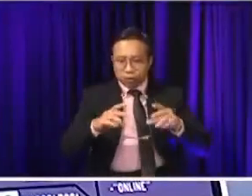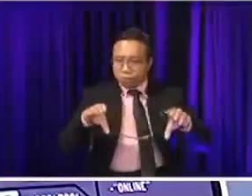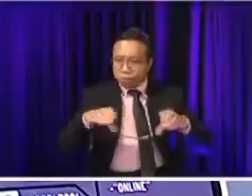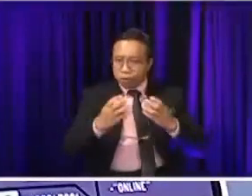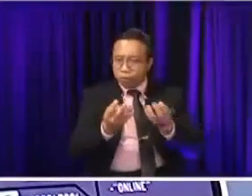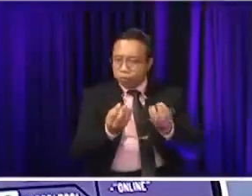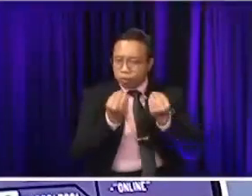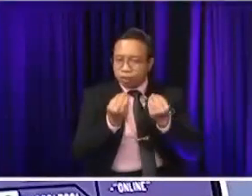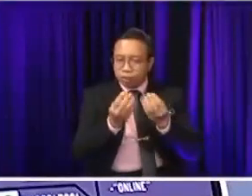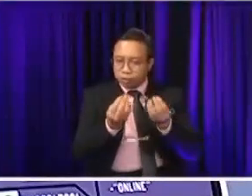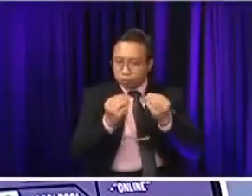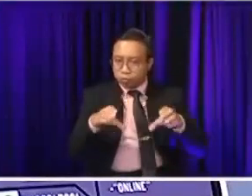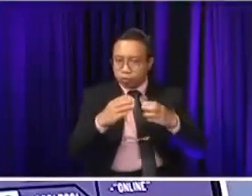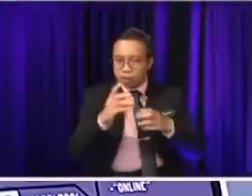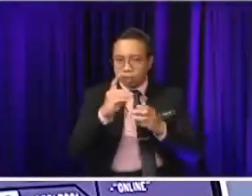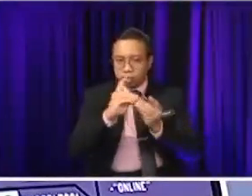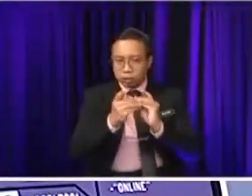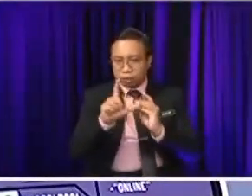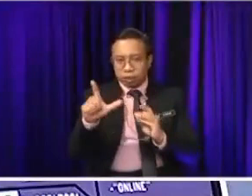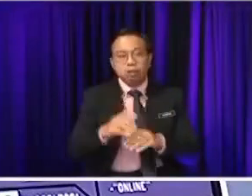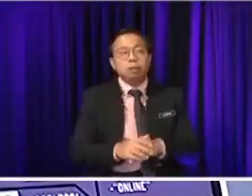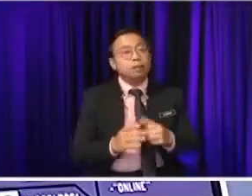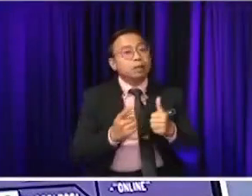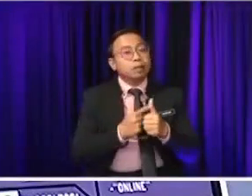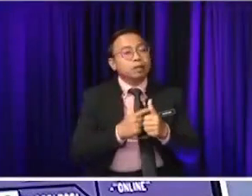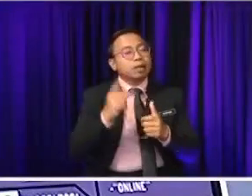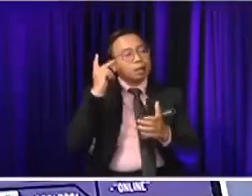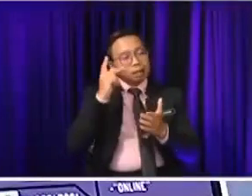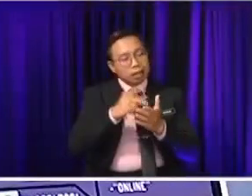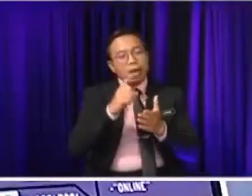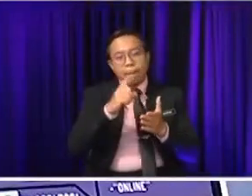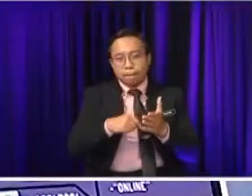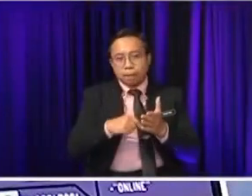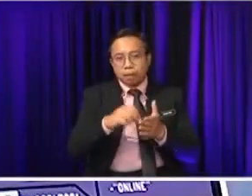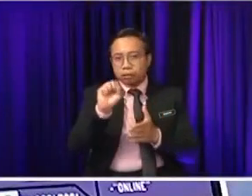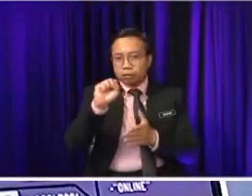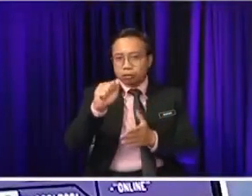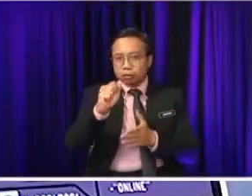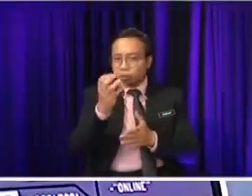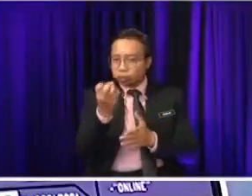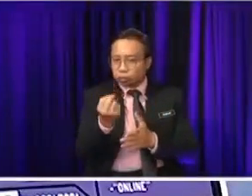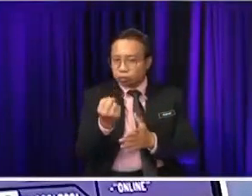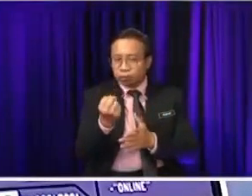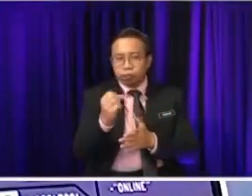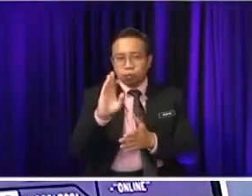Oke langkah pertama Oke langkah yang kedua